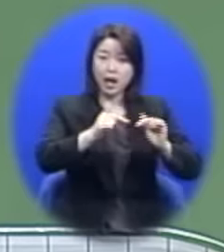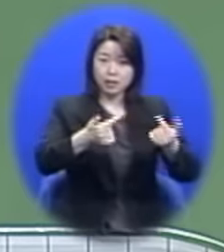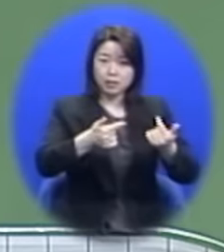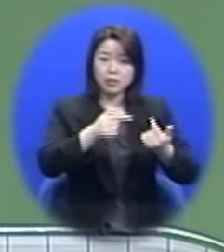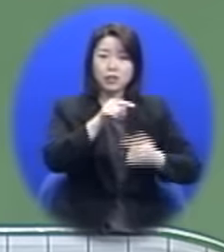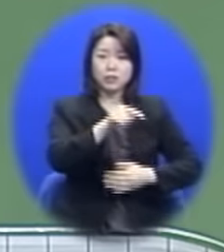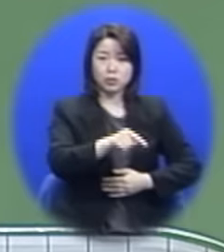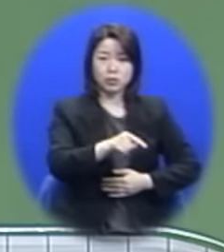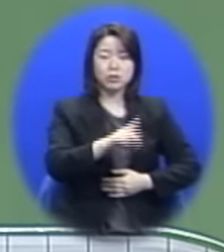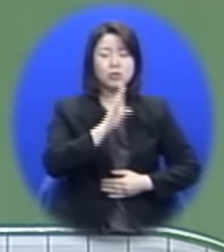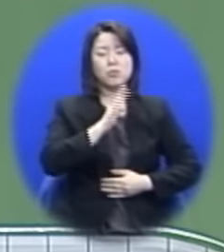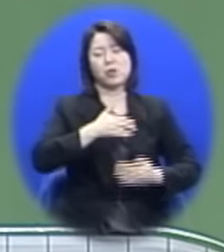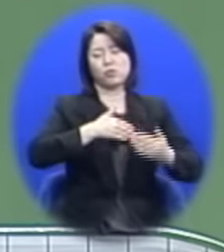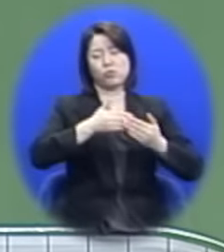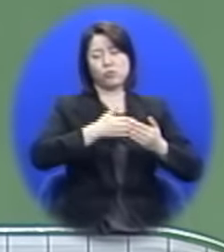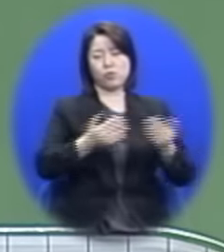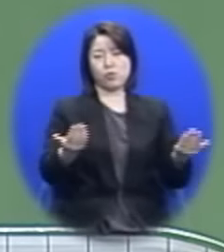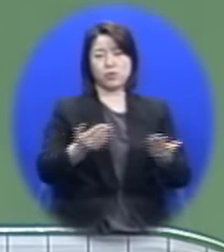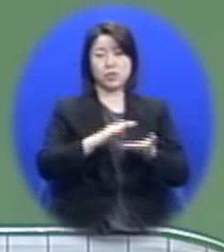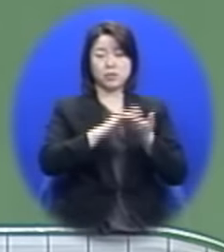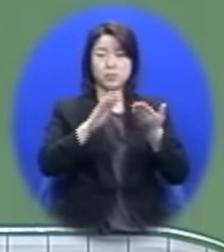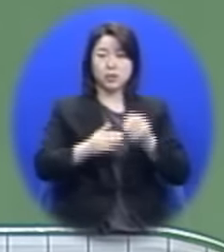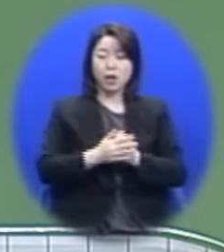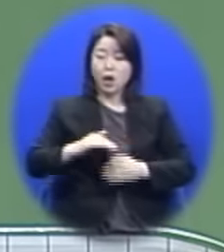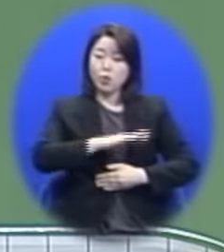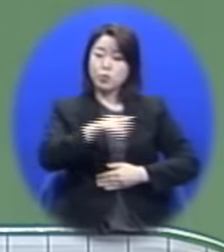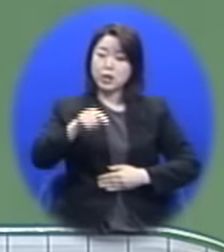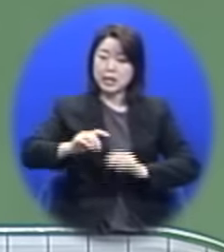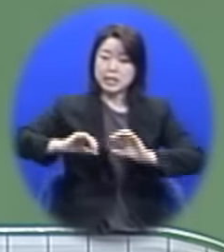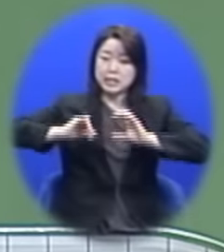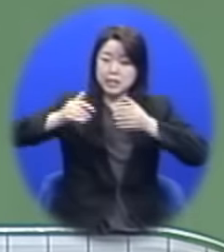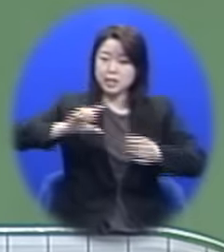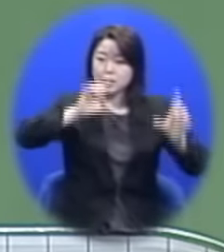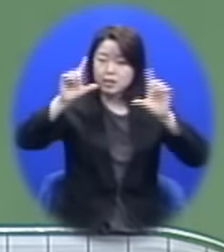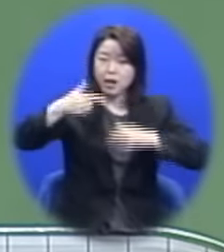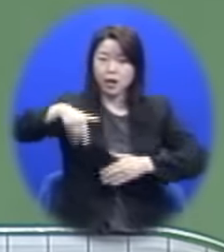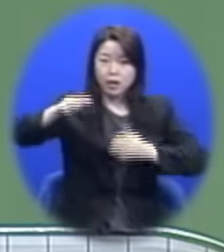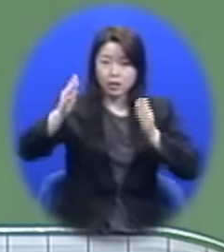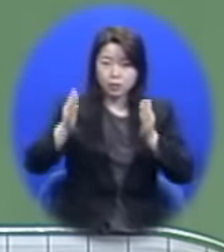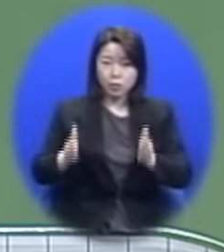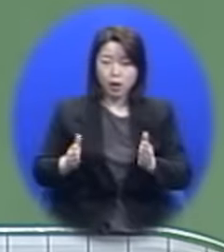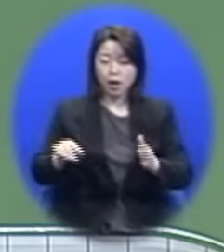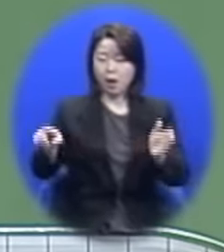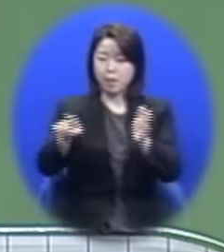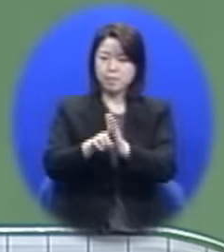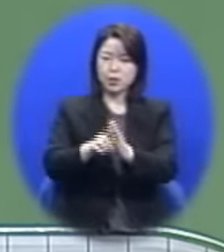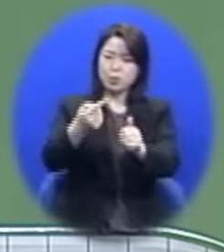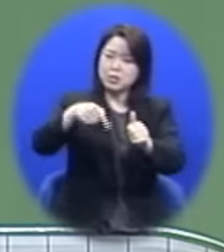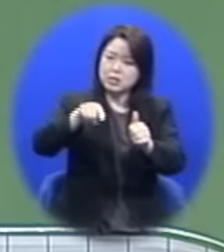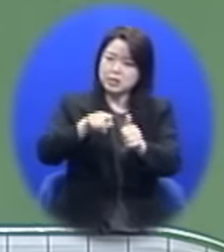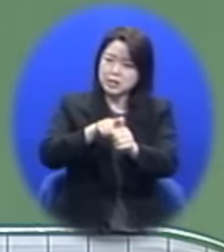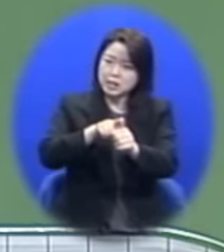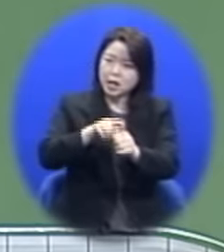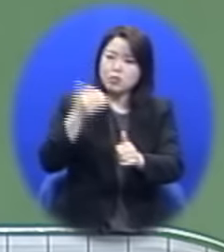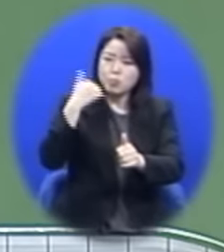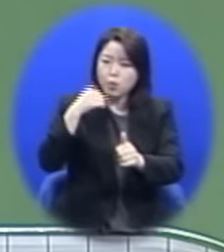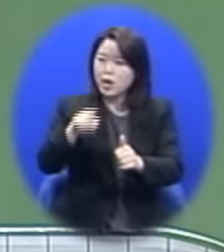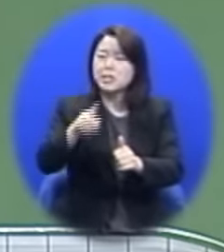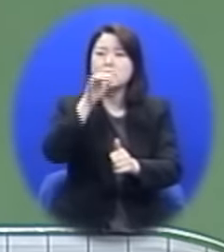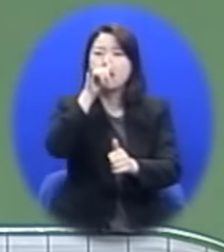정말 두려운 일입니다. 우리가 이 세상 살아가는 동안에 믿고 의지할 대상이 반드시